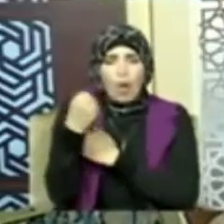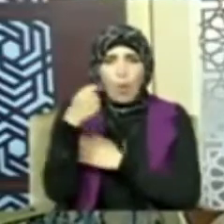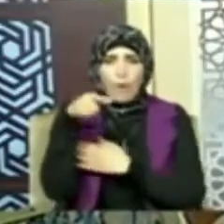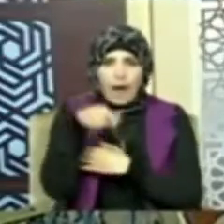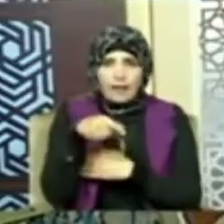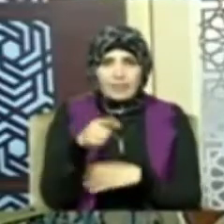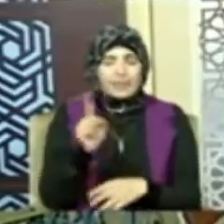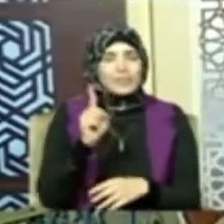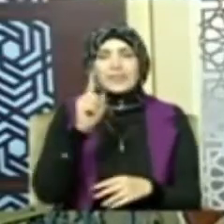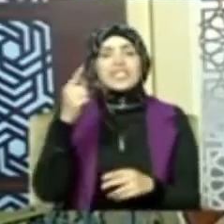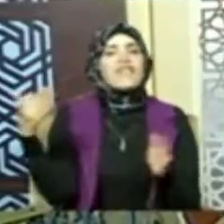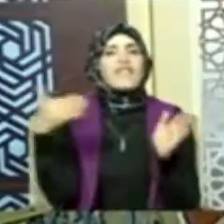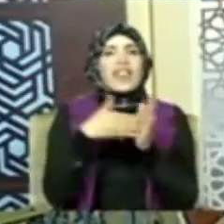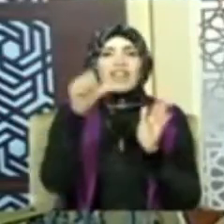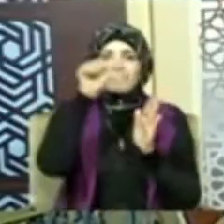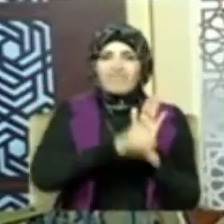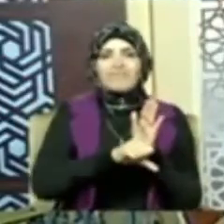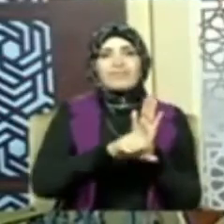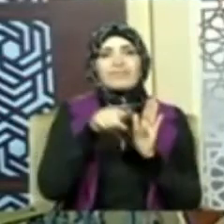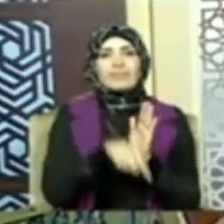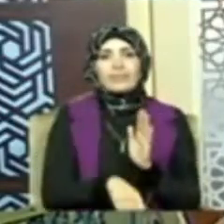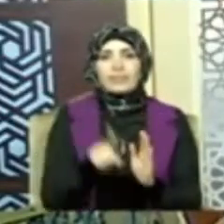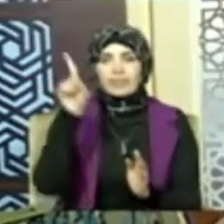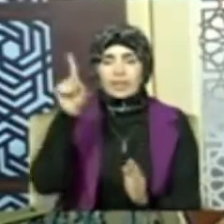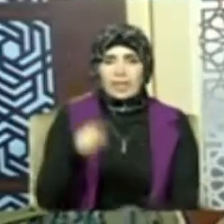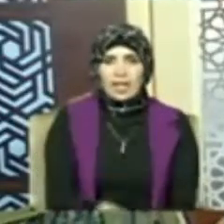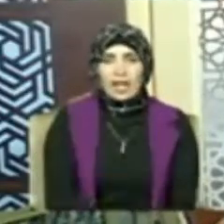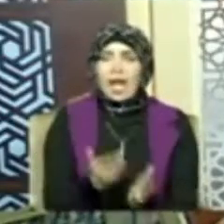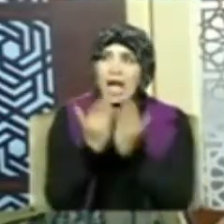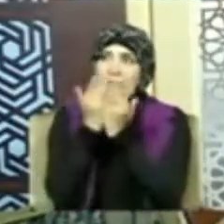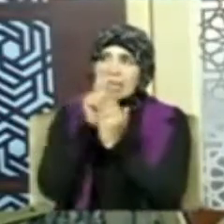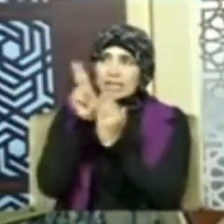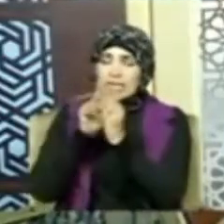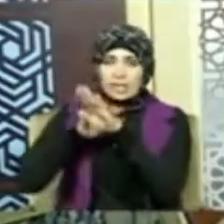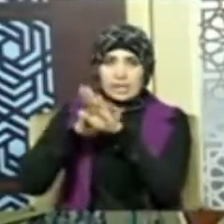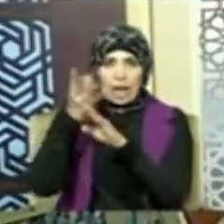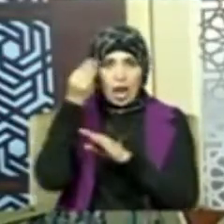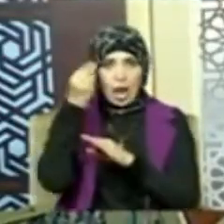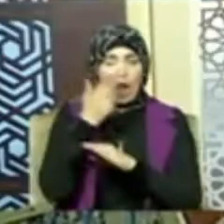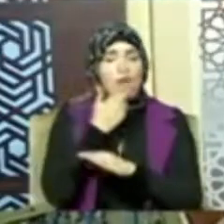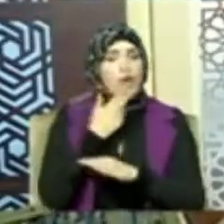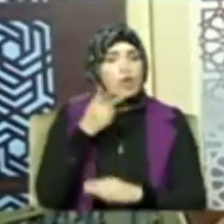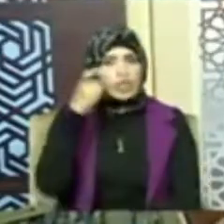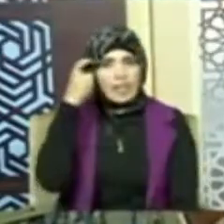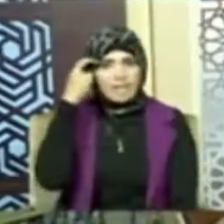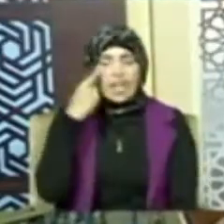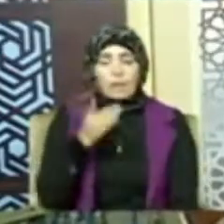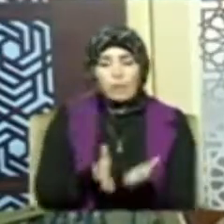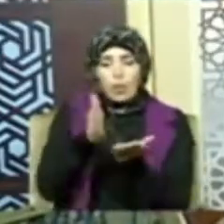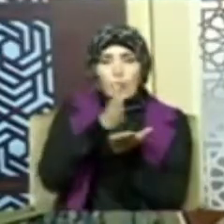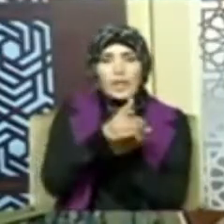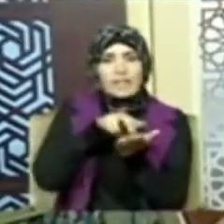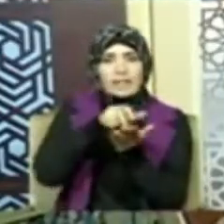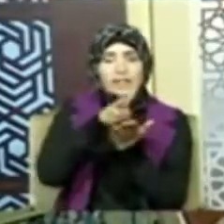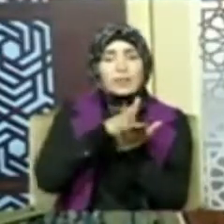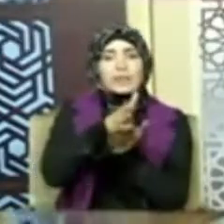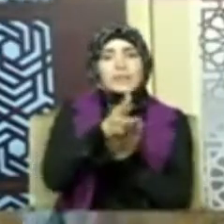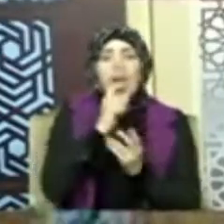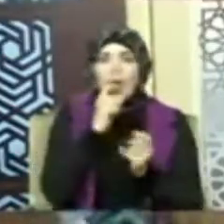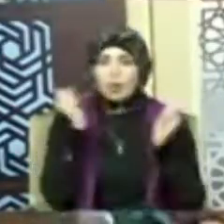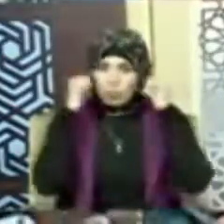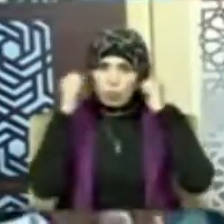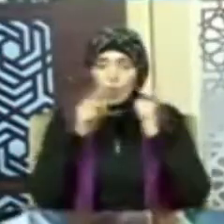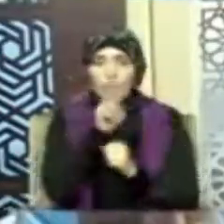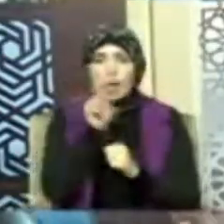هوان. أسأل الله أن يرزقنا وإياكم حسن الفهم، وأن يهدينا إلى سواء السبيل. توبوا إلى الله واسألوه العفو